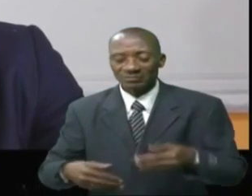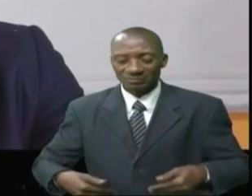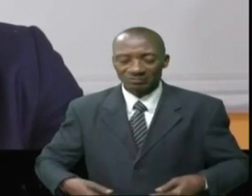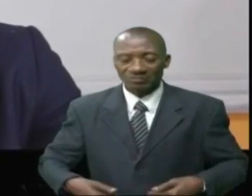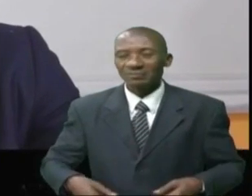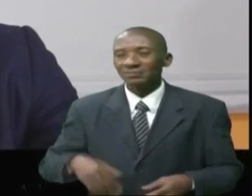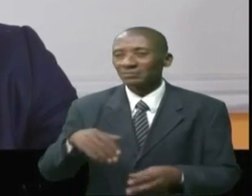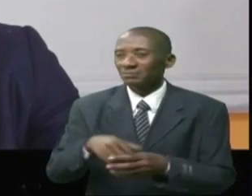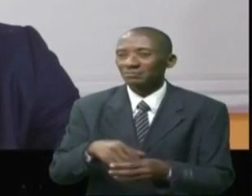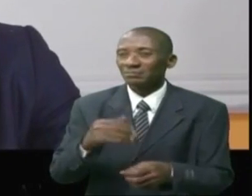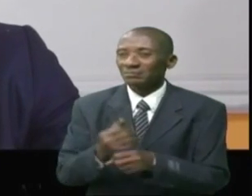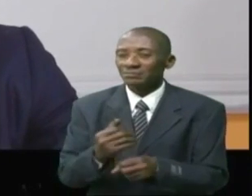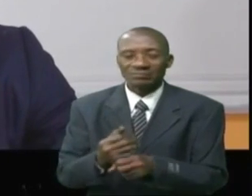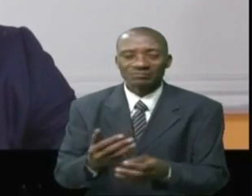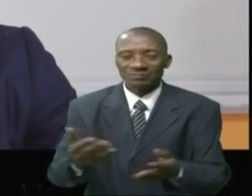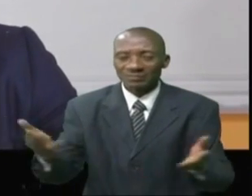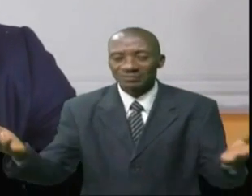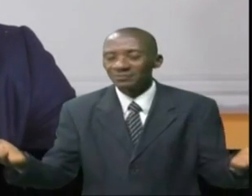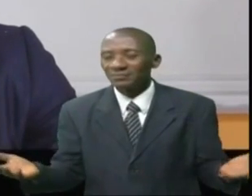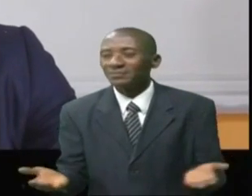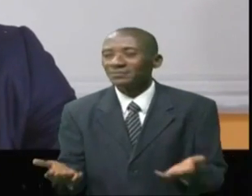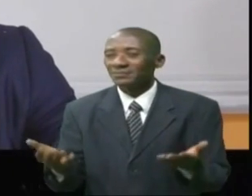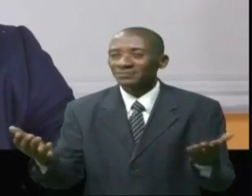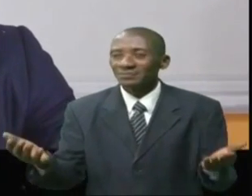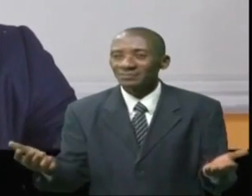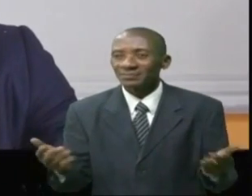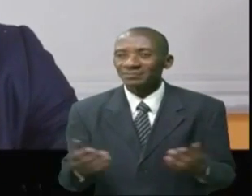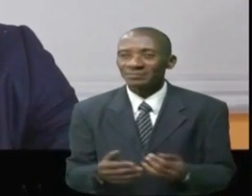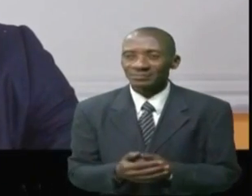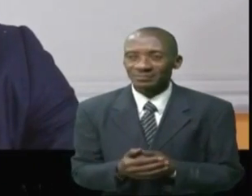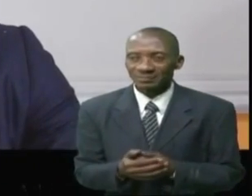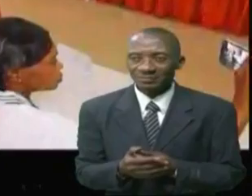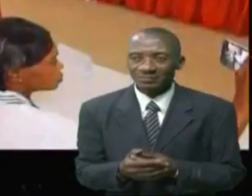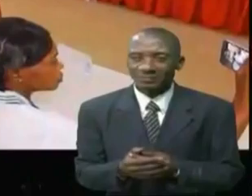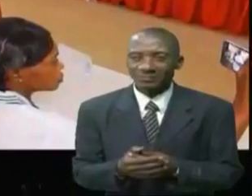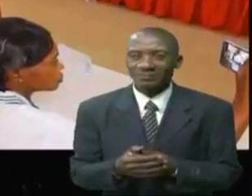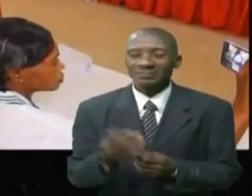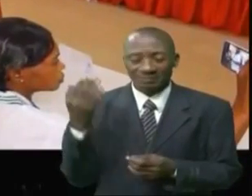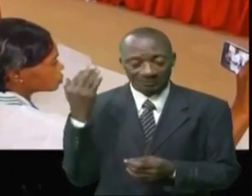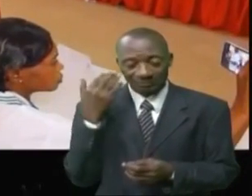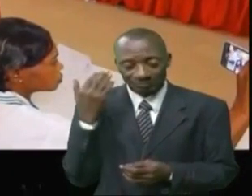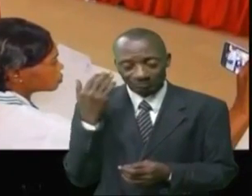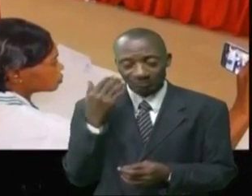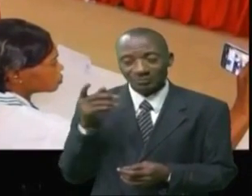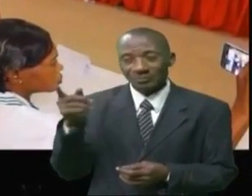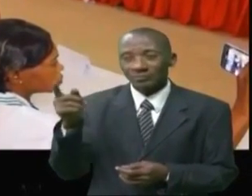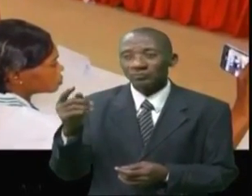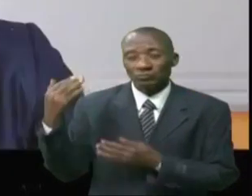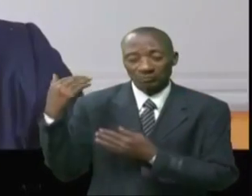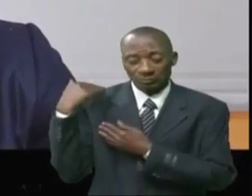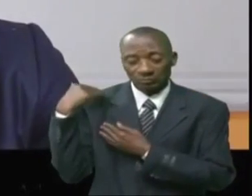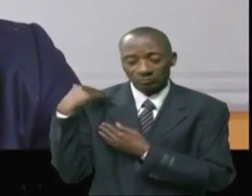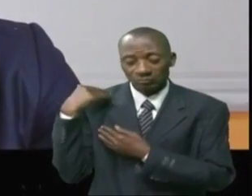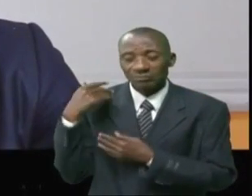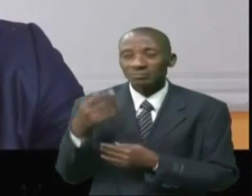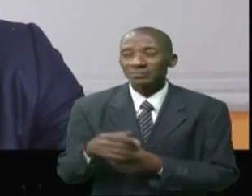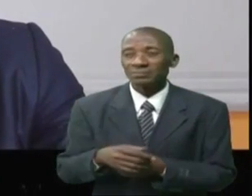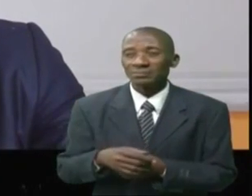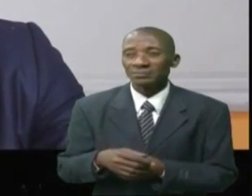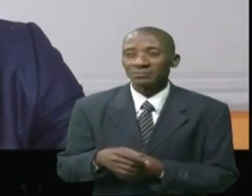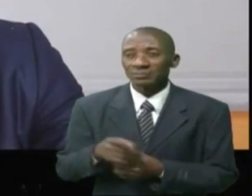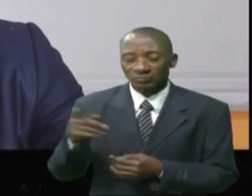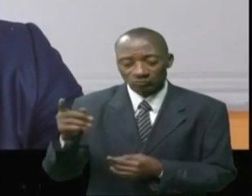bispés que nous avons reçus aujourd'hui, en tout cas, font la différence. Nous allons compter sur vous pour que